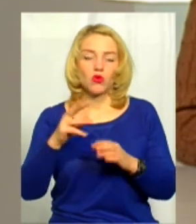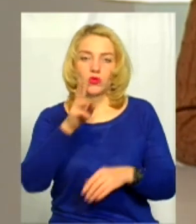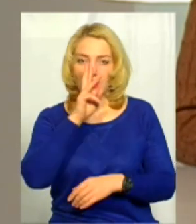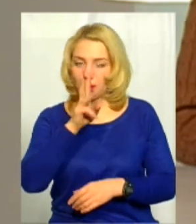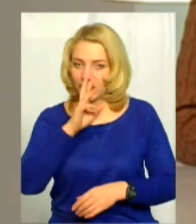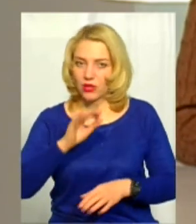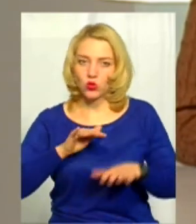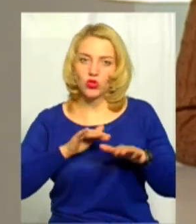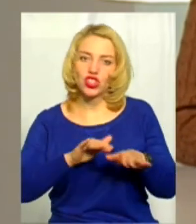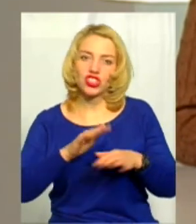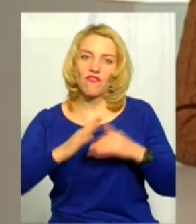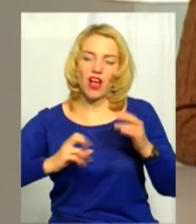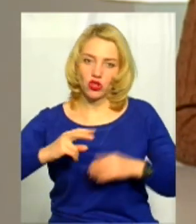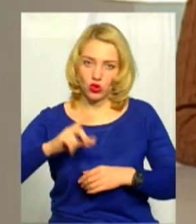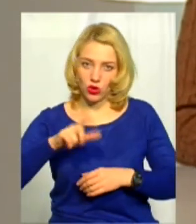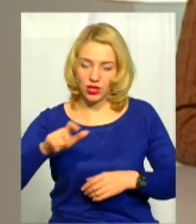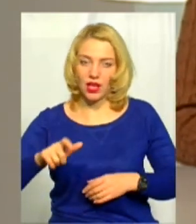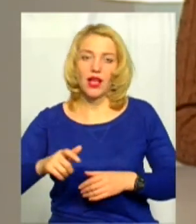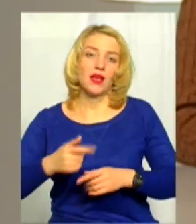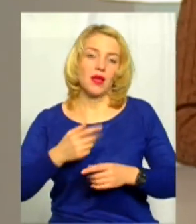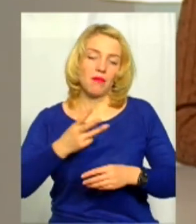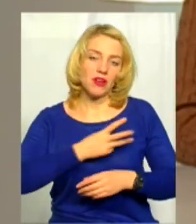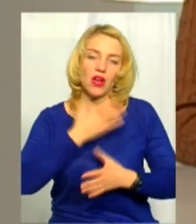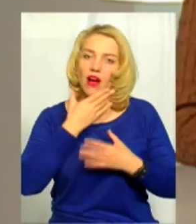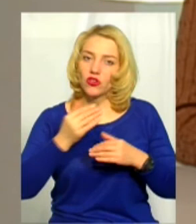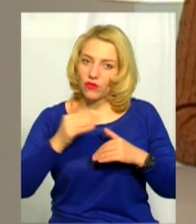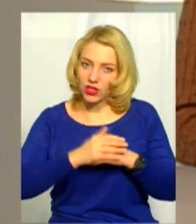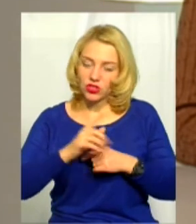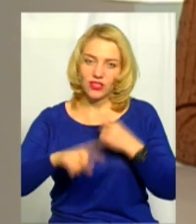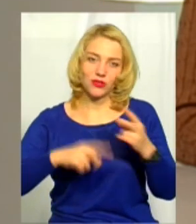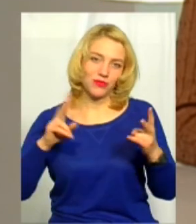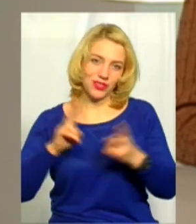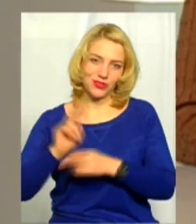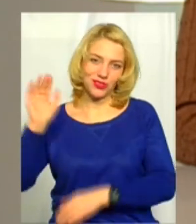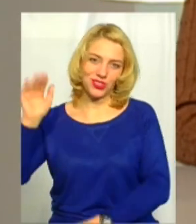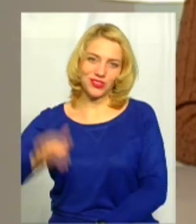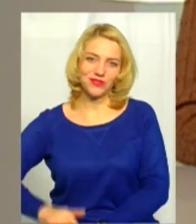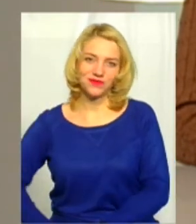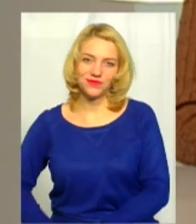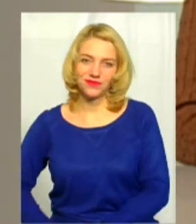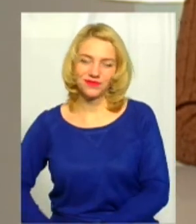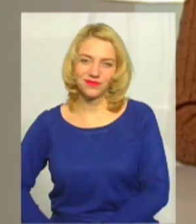зарплати швачок. Бажаю всім гарного вечора та до зустрічі у наступній темі дня.